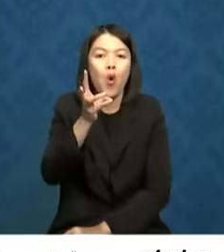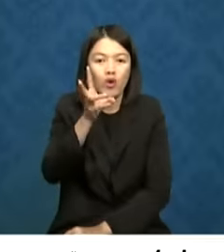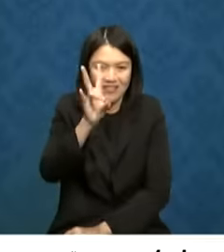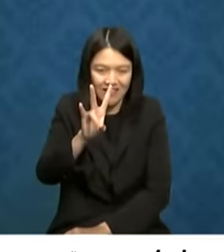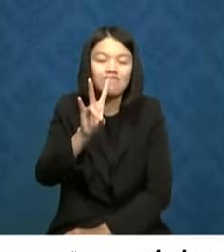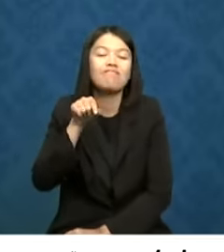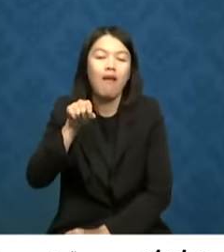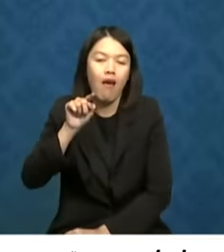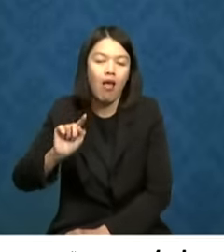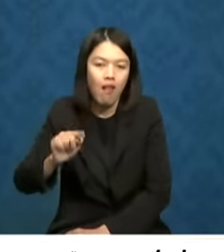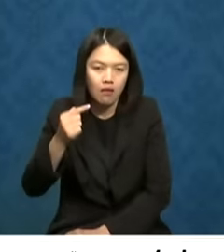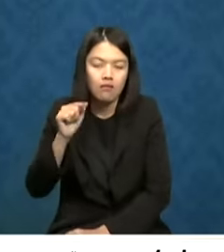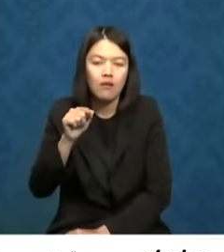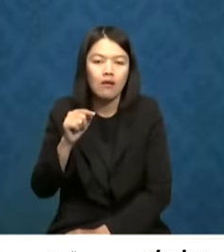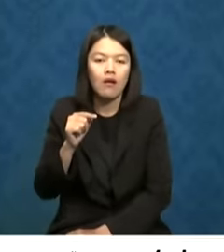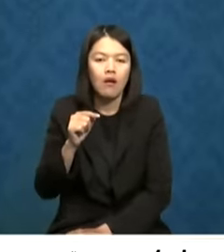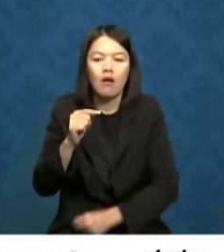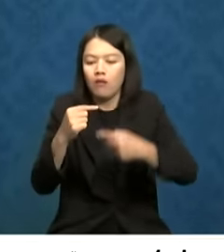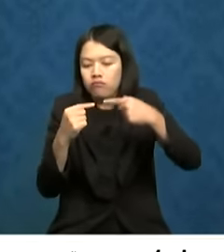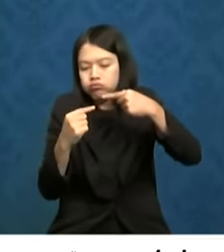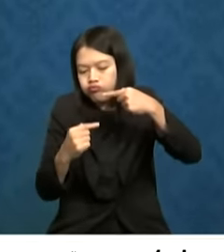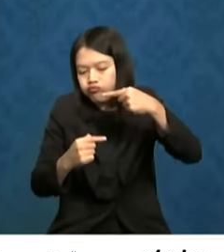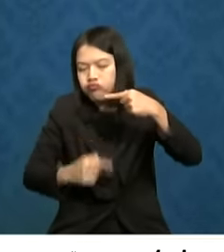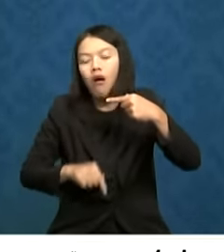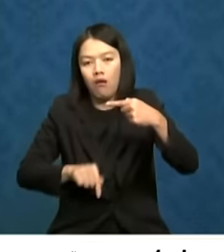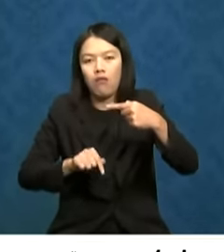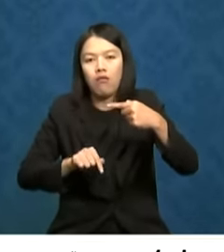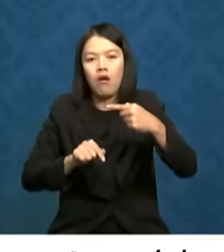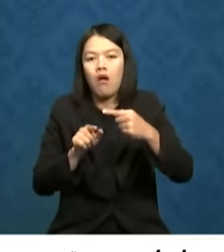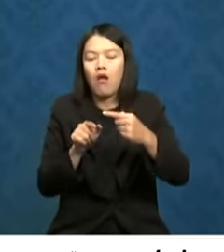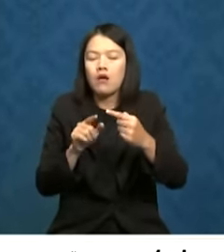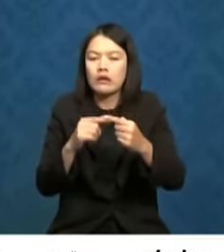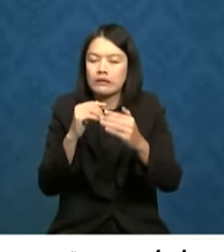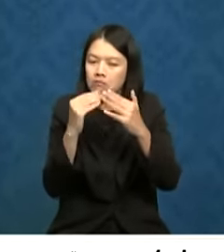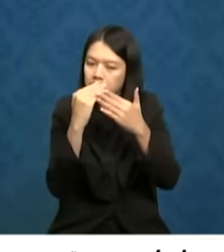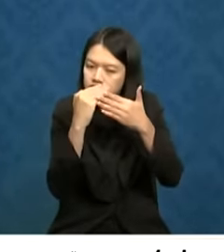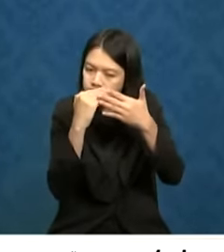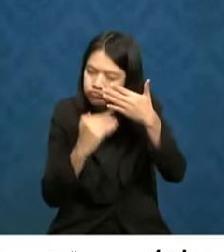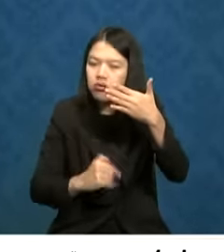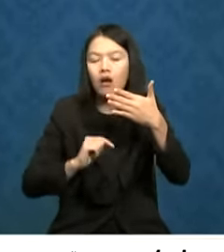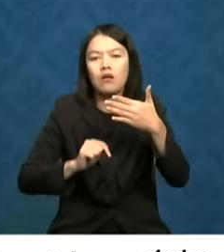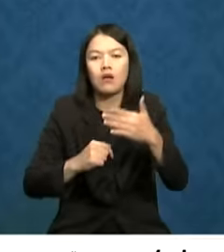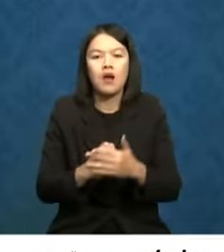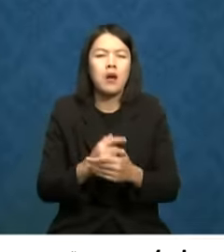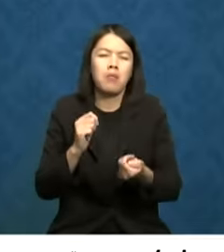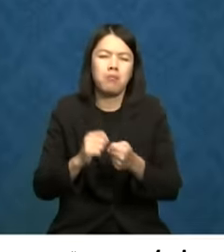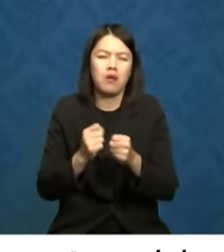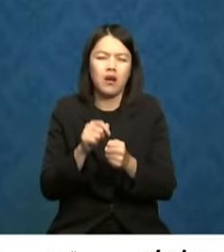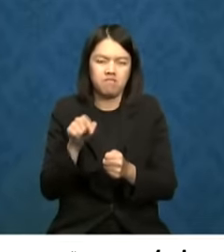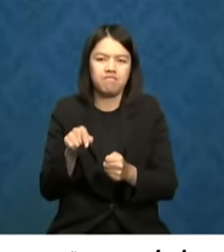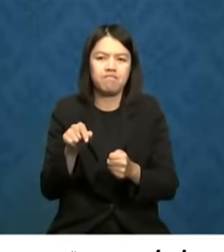2567เป็นการตั้งรายการขึ้นมาใหม่เพื่อการนี้โดยเฉพาะนั่นทำให้เกิด